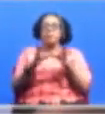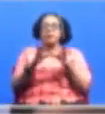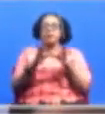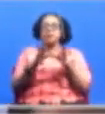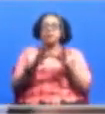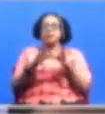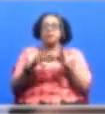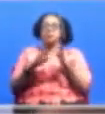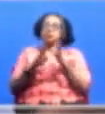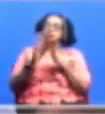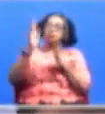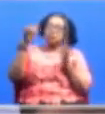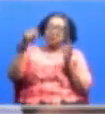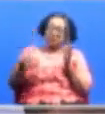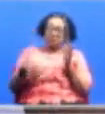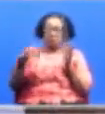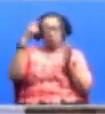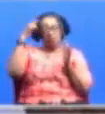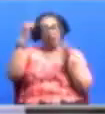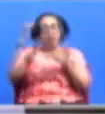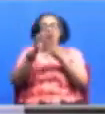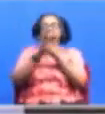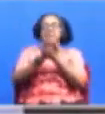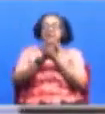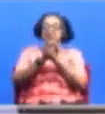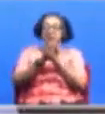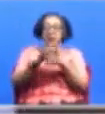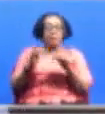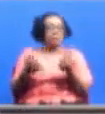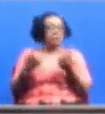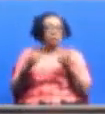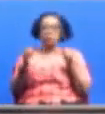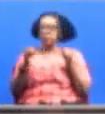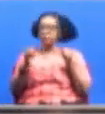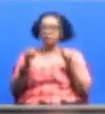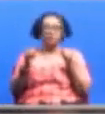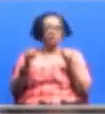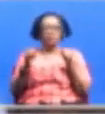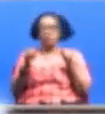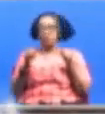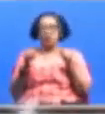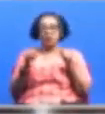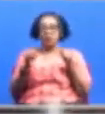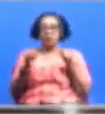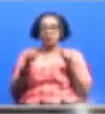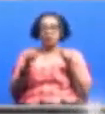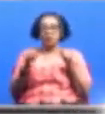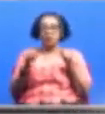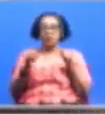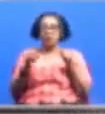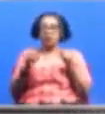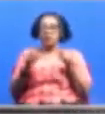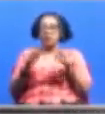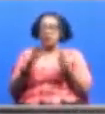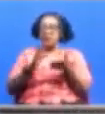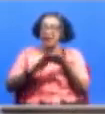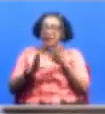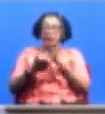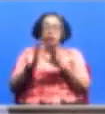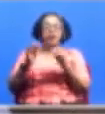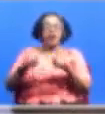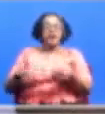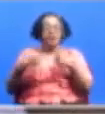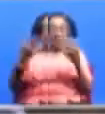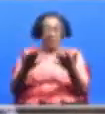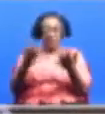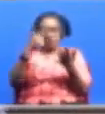wale ulitisha ukapewa handshake, sio ya ile wale ulitisha ukapewa mkate nusu. Hakuna kitu tunakupea kwa sababu